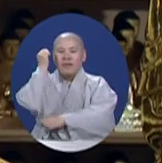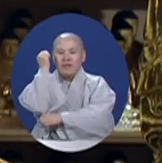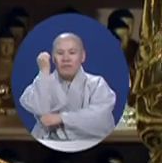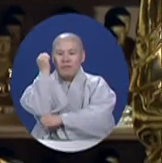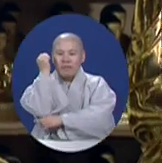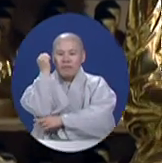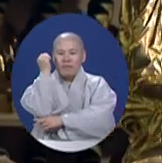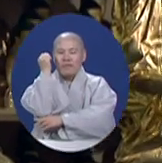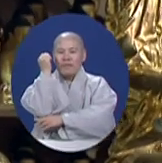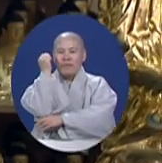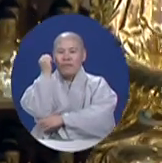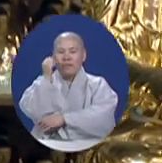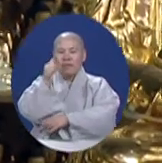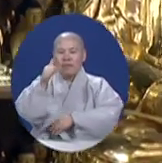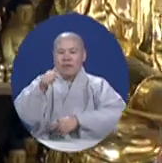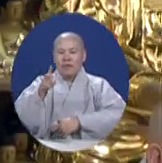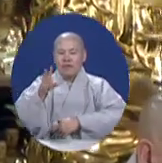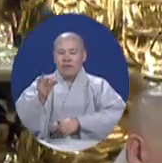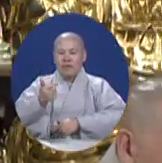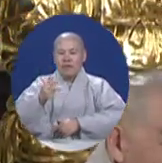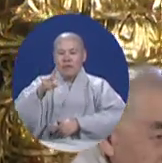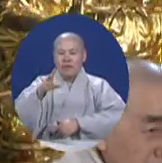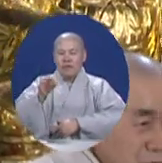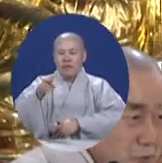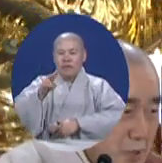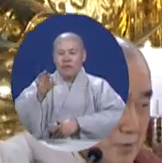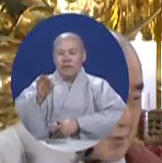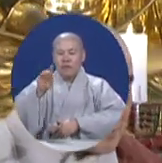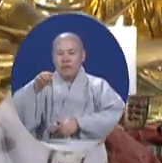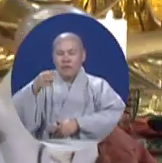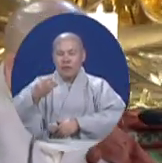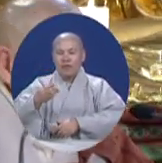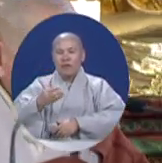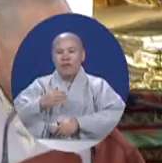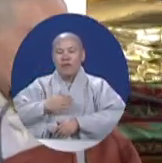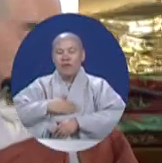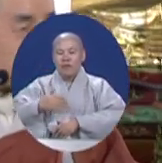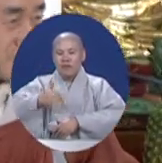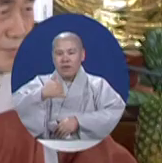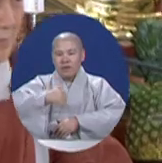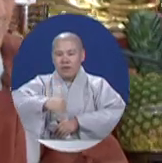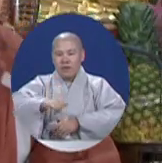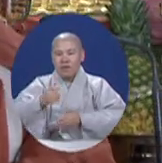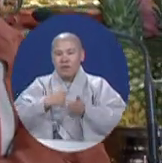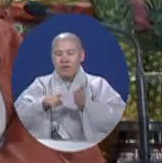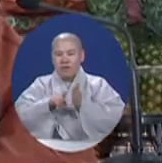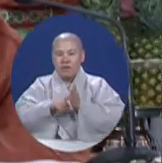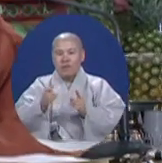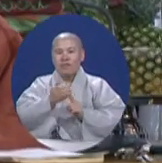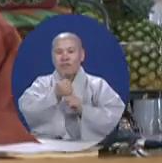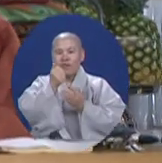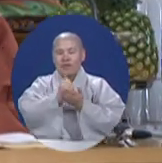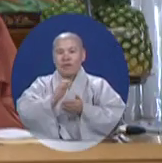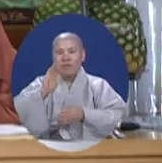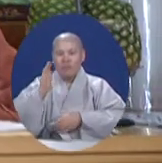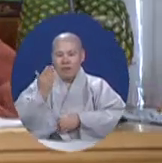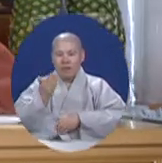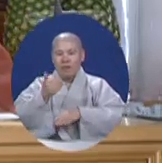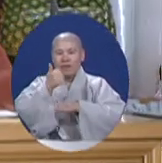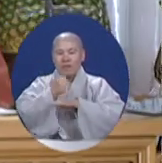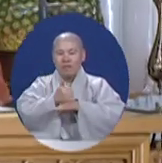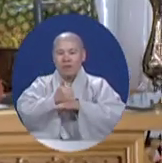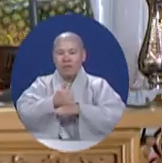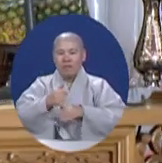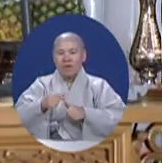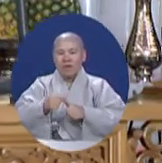건 견성성불, 우리 자성을 봐서 성불하는 것이고, 이제 마지막에는